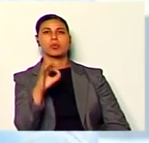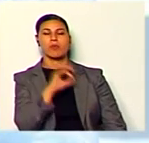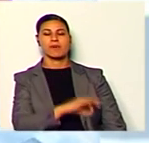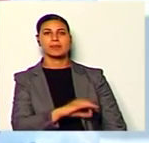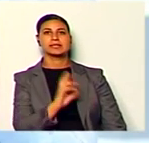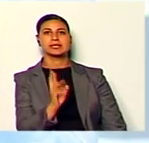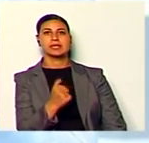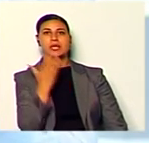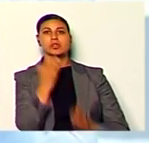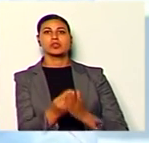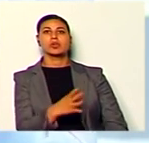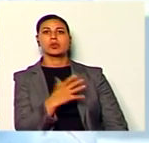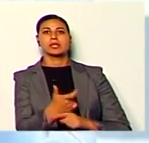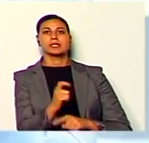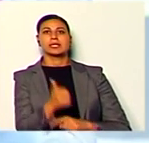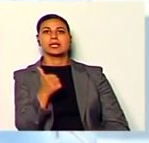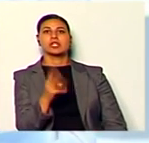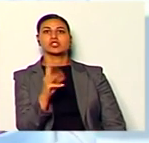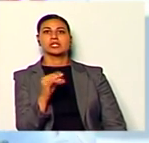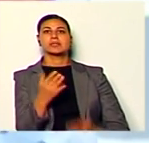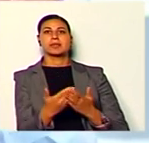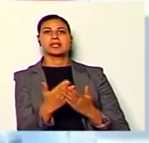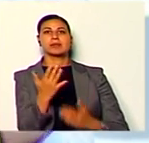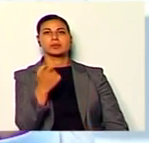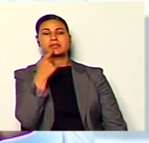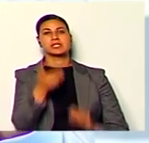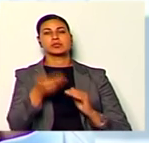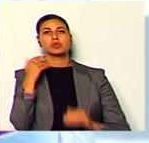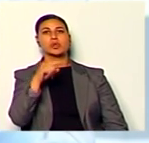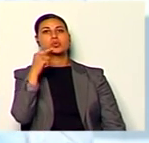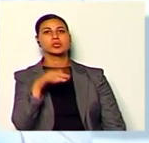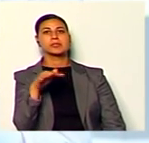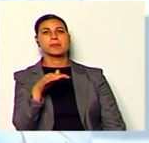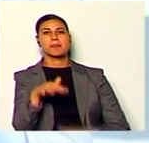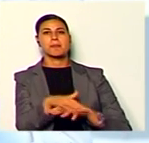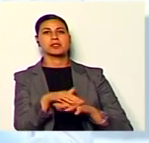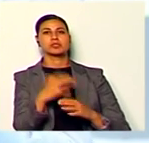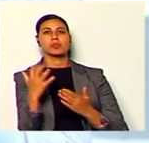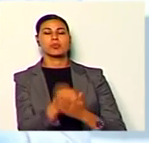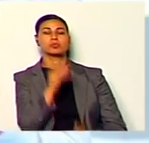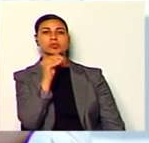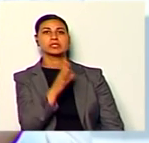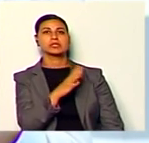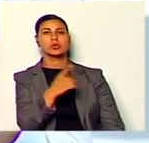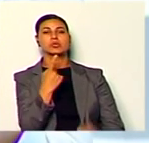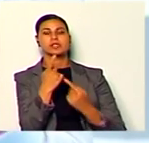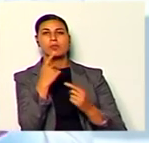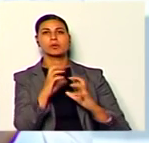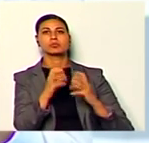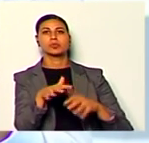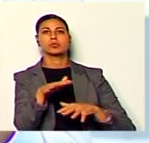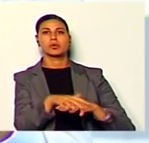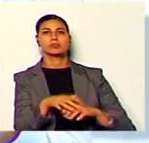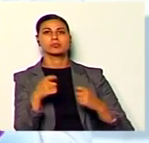ბაზრის მოპოვებაზე და აი ჩვენ გვქონდა ძალიან კარგი შანსი მაგალითად რამოდენიმე წლის უკან რუსეთის ბაზრის მოპოვების, როდესაც იყო საუბარი მსოფლიო სავაჭრო